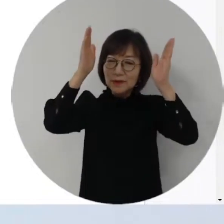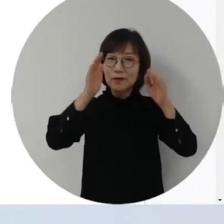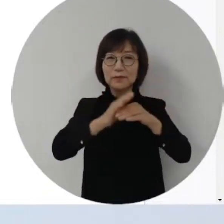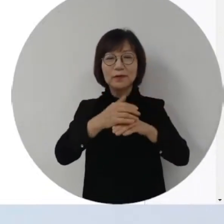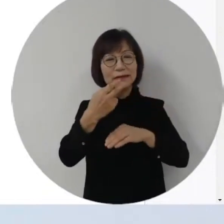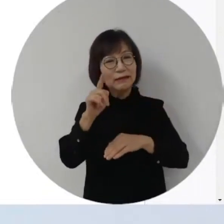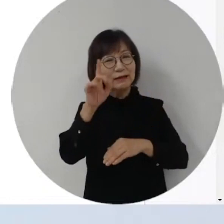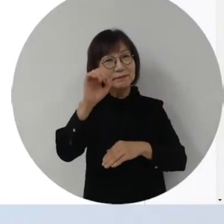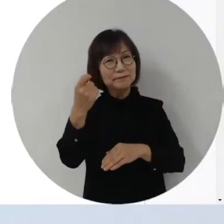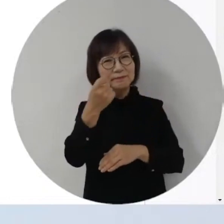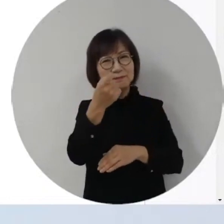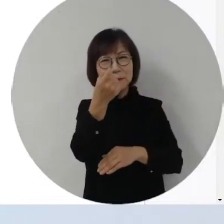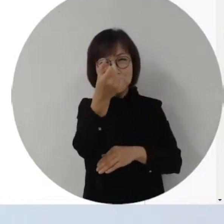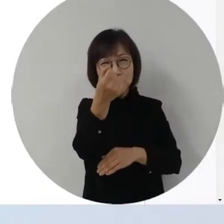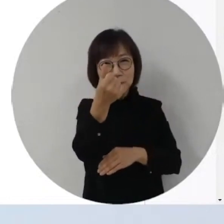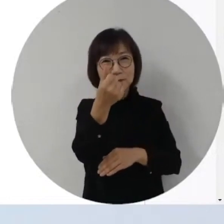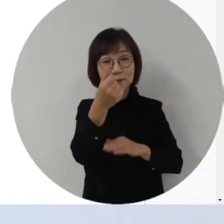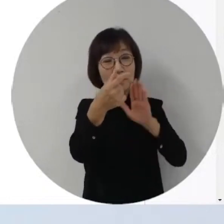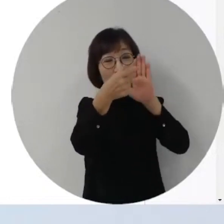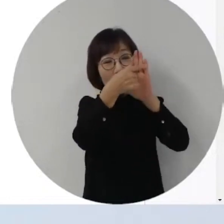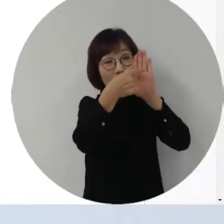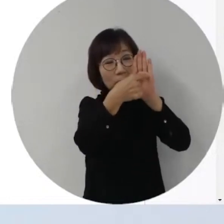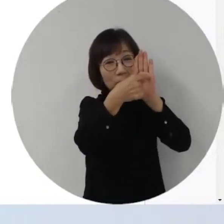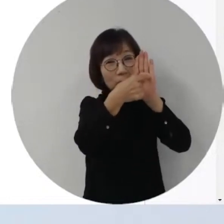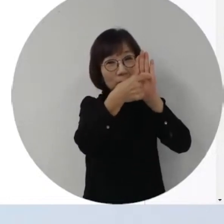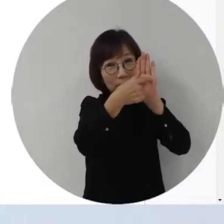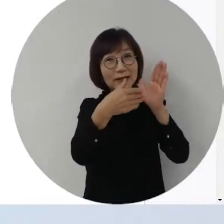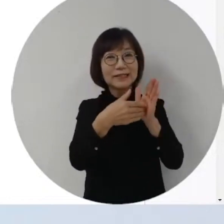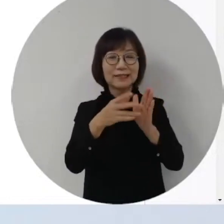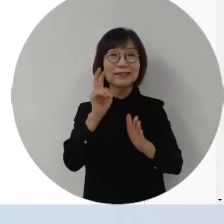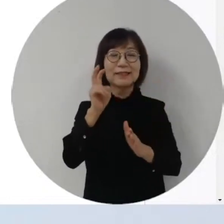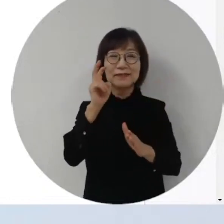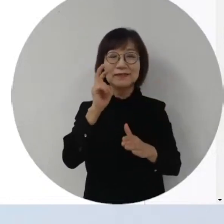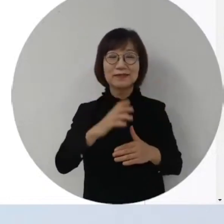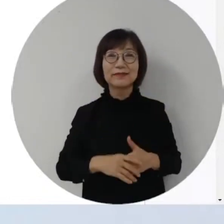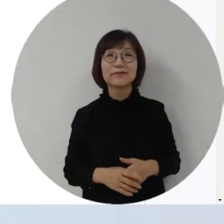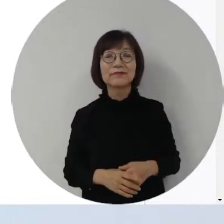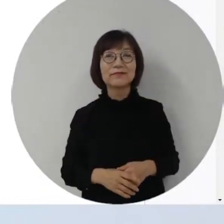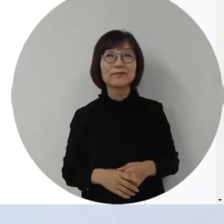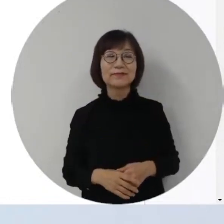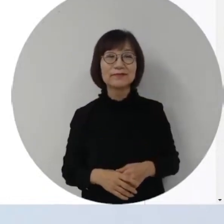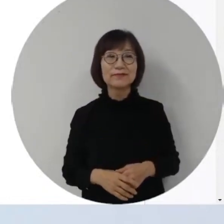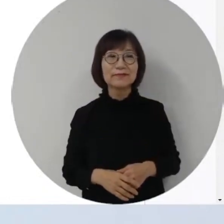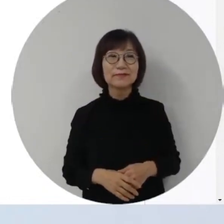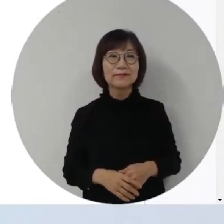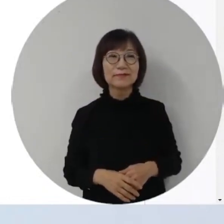방문 기록을 내가 원하는 기록만 삭제할 거면은 여기 점점점 더보기